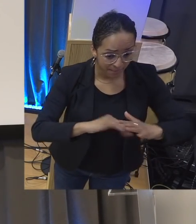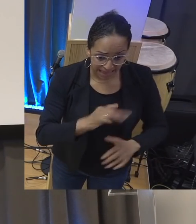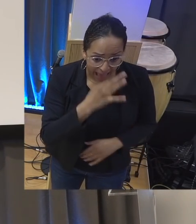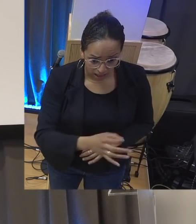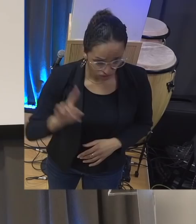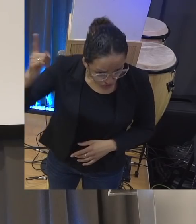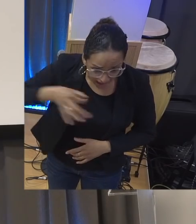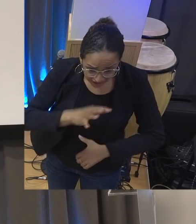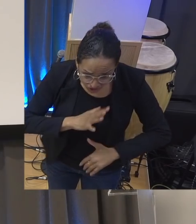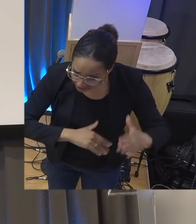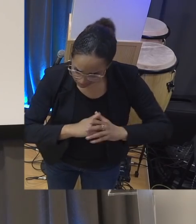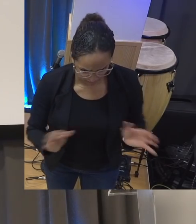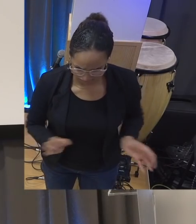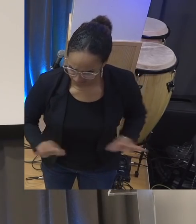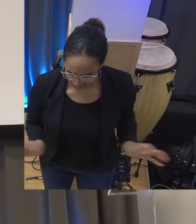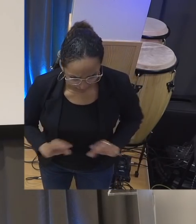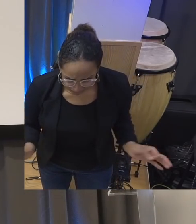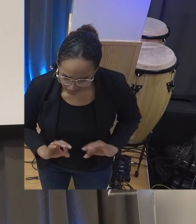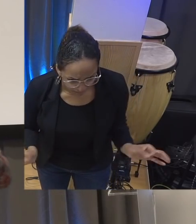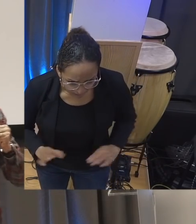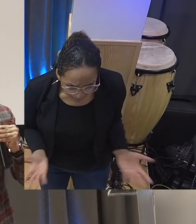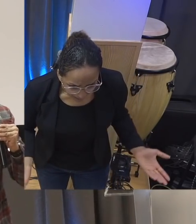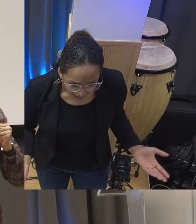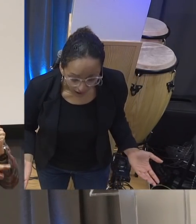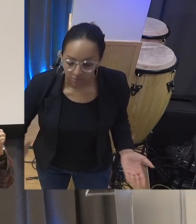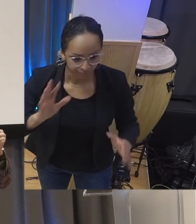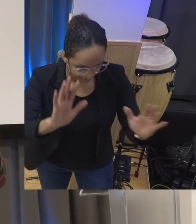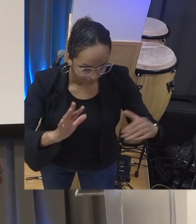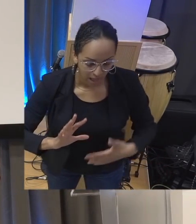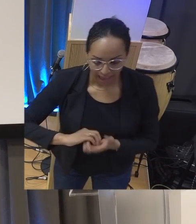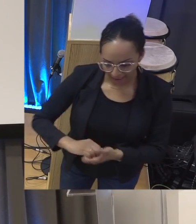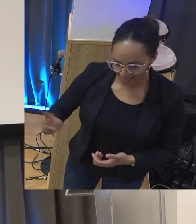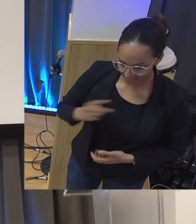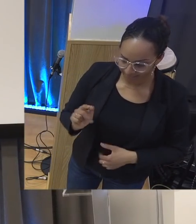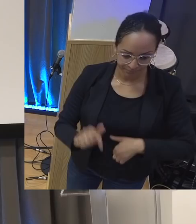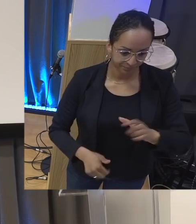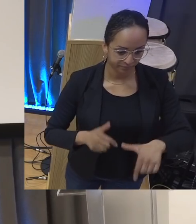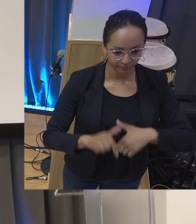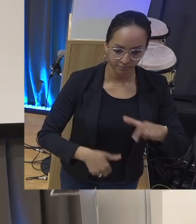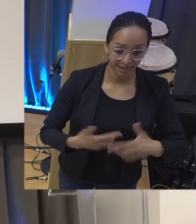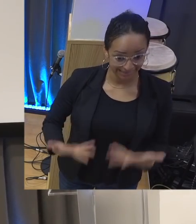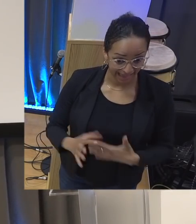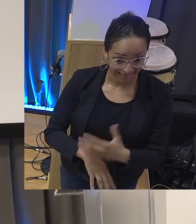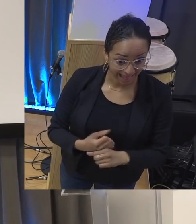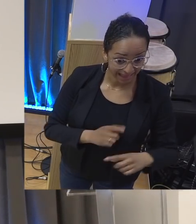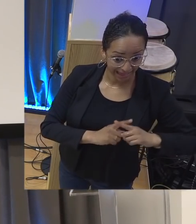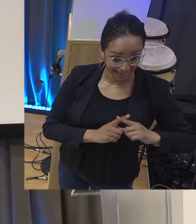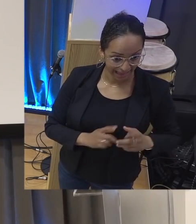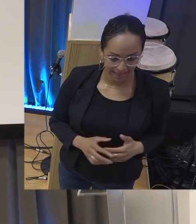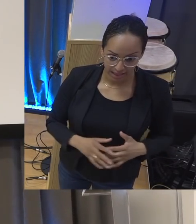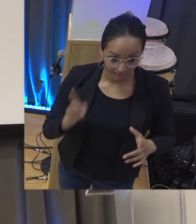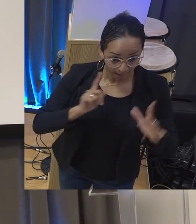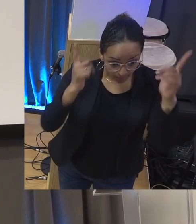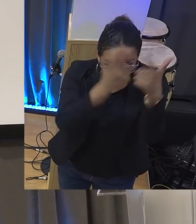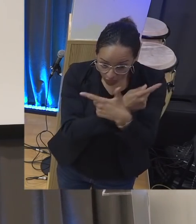Dieu qui les a fixées. J'ai cette amie qui arrive dans un salon médical. Et cette amie, elle est chrétienne. Elle va, une fille complètement